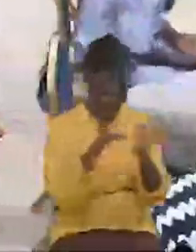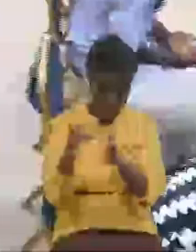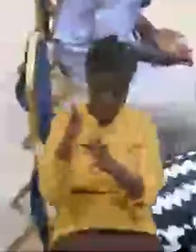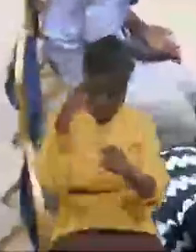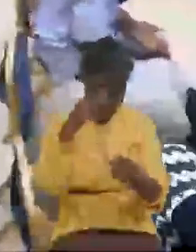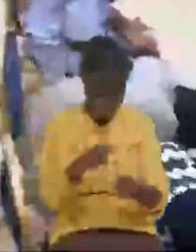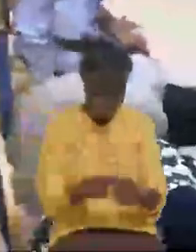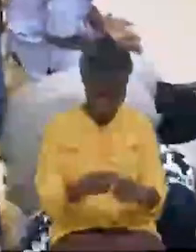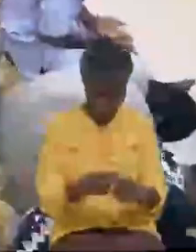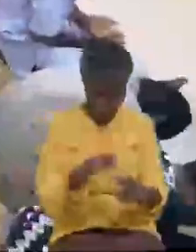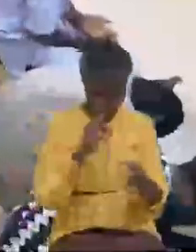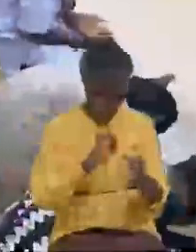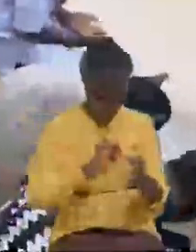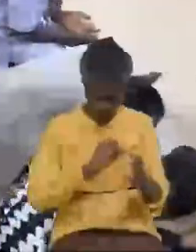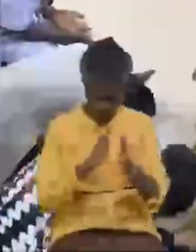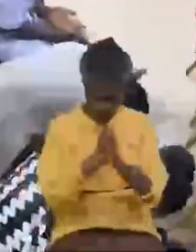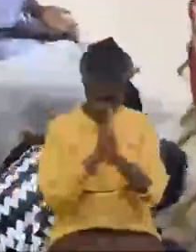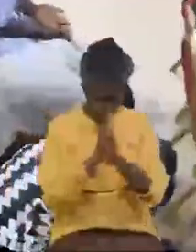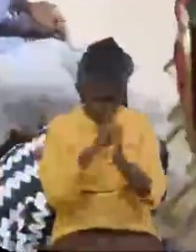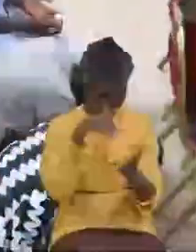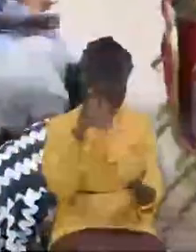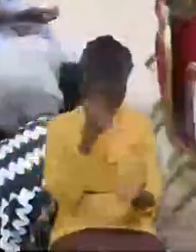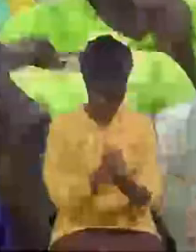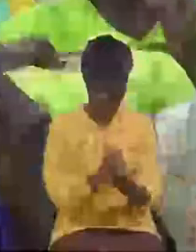Jésus, j'ai prié. Amen.